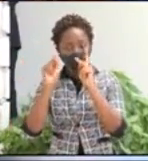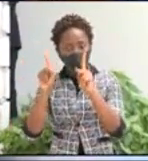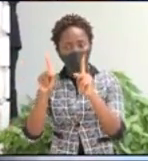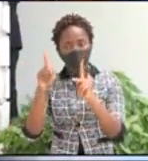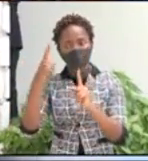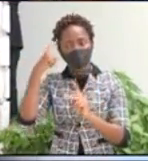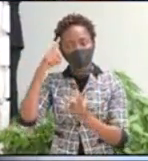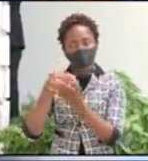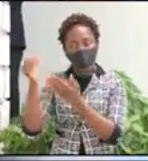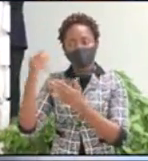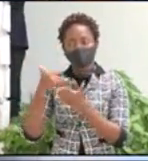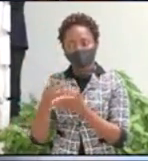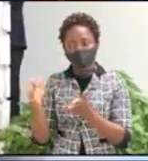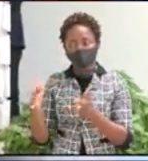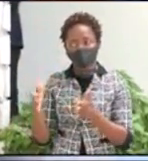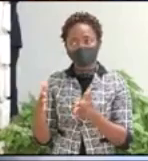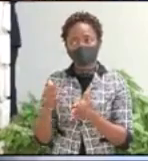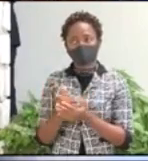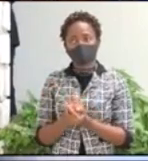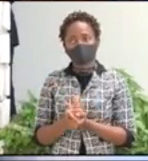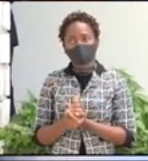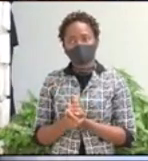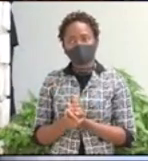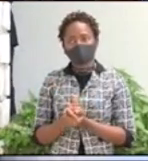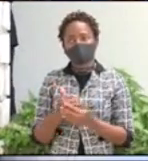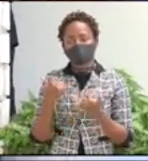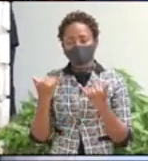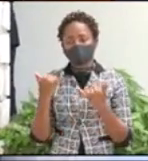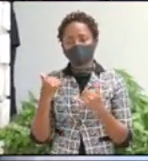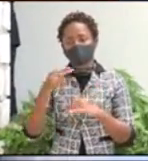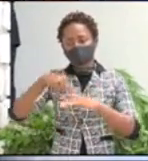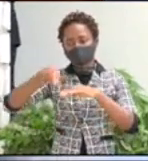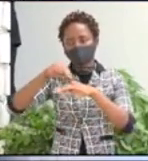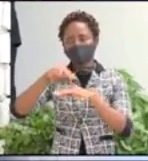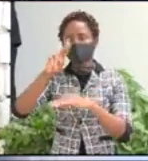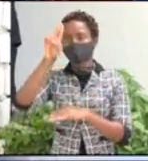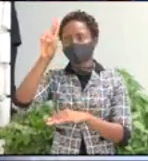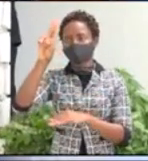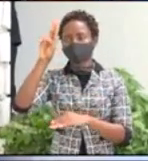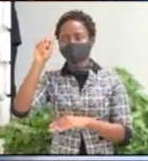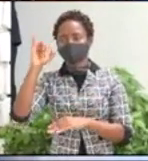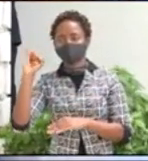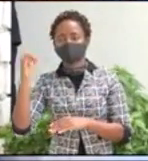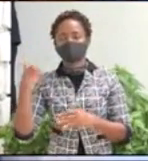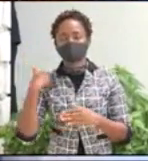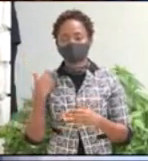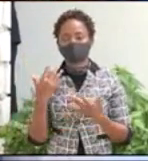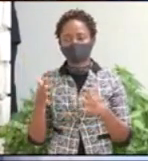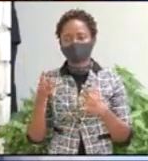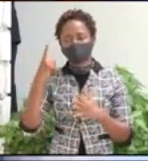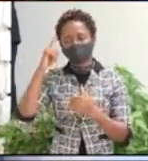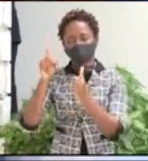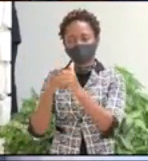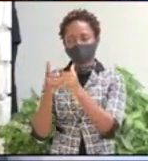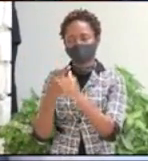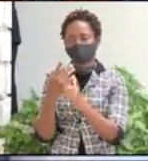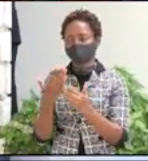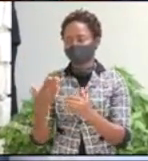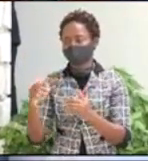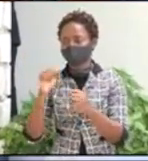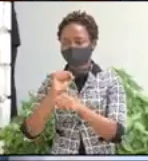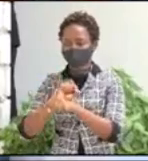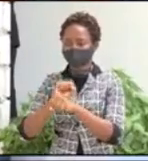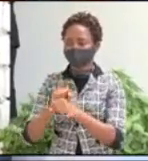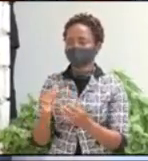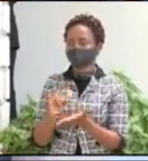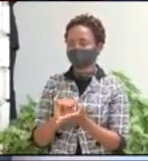fait d'avoir approuvé spécification yo. Et Nations Unies a déjà lancé première commande pour matériel dans le